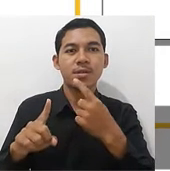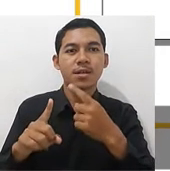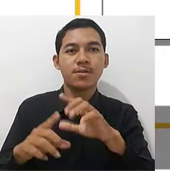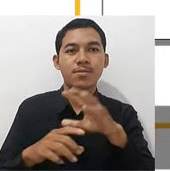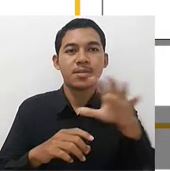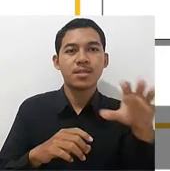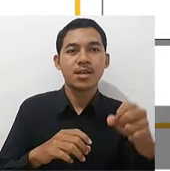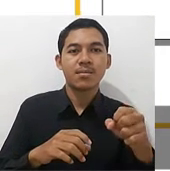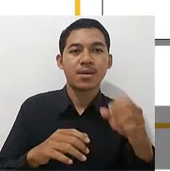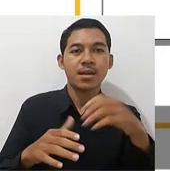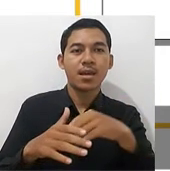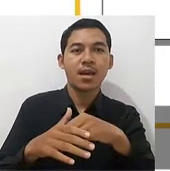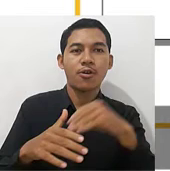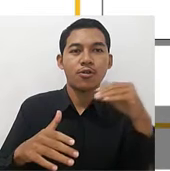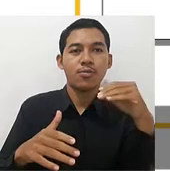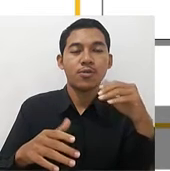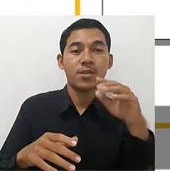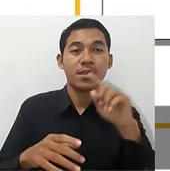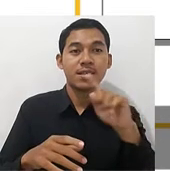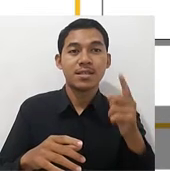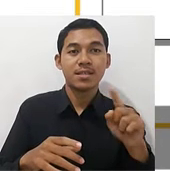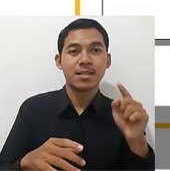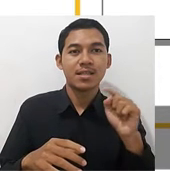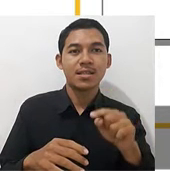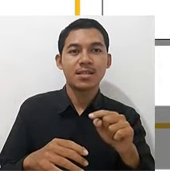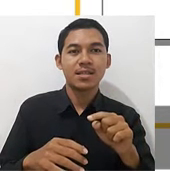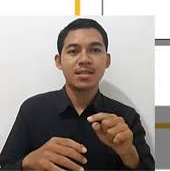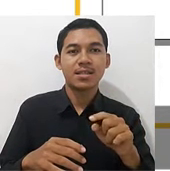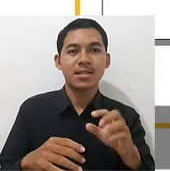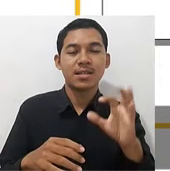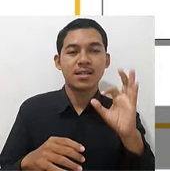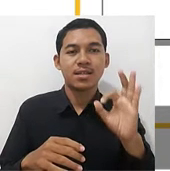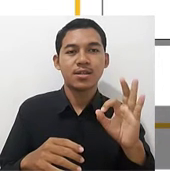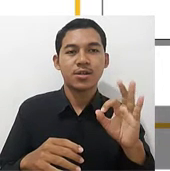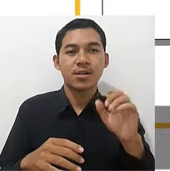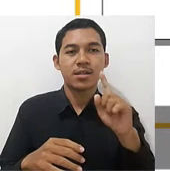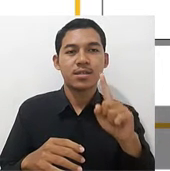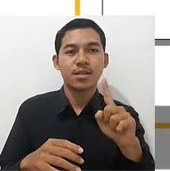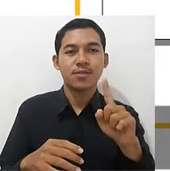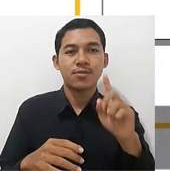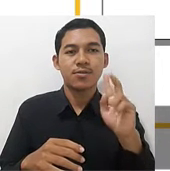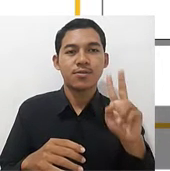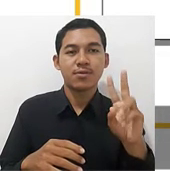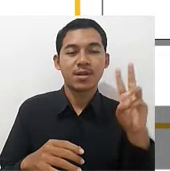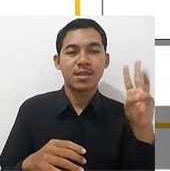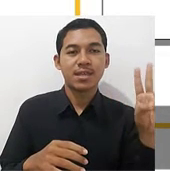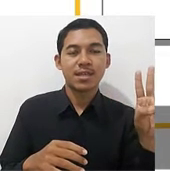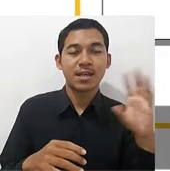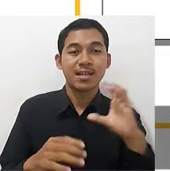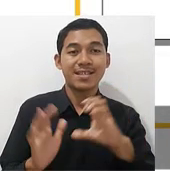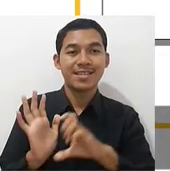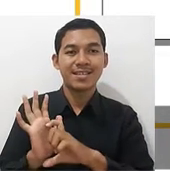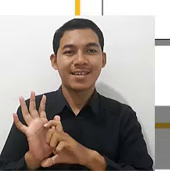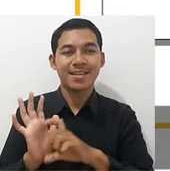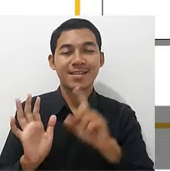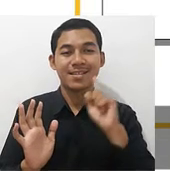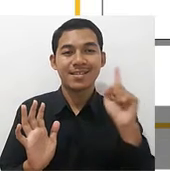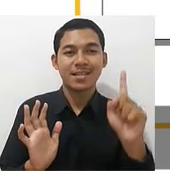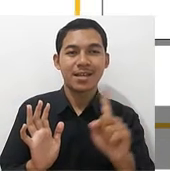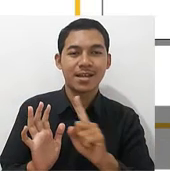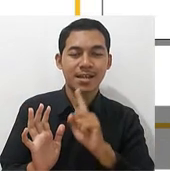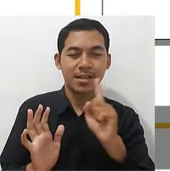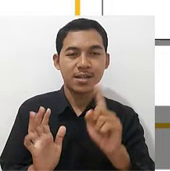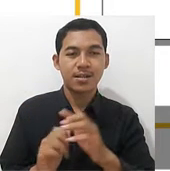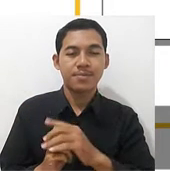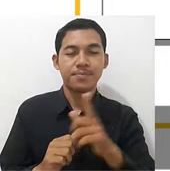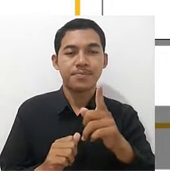hingga mencapai si output Z ini. Misalkan ini channel 0, ini channel 1, channel 2 dan channel 3. Nah, misalkan channel 3 yang kita izinkan